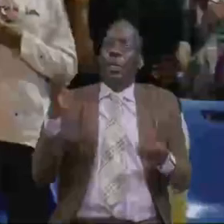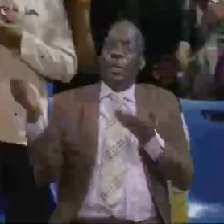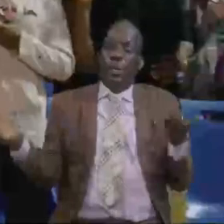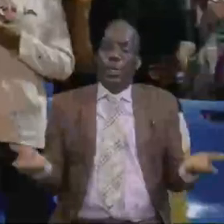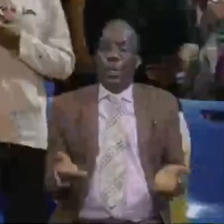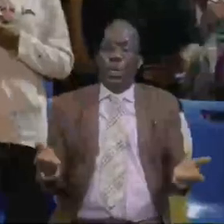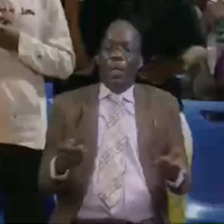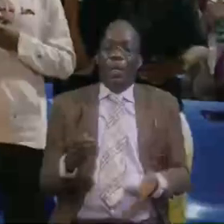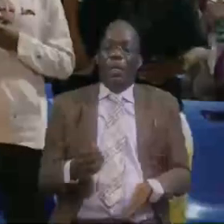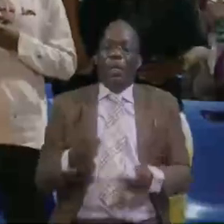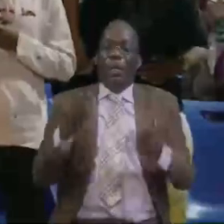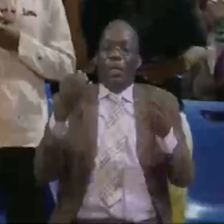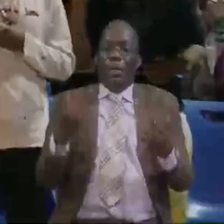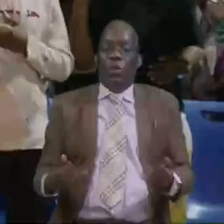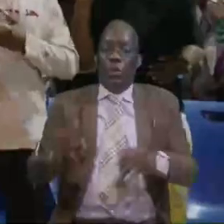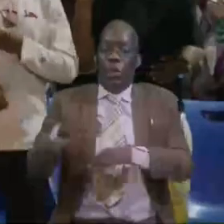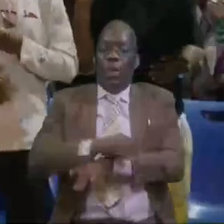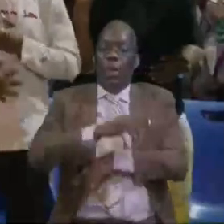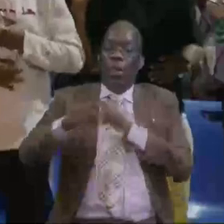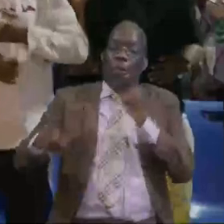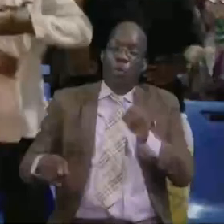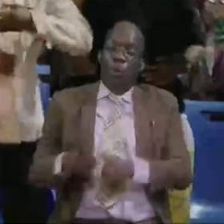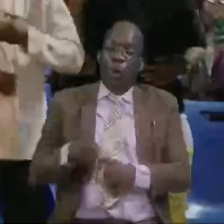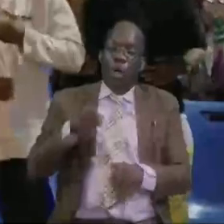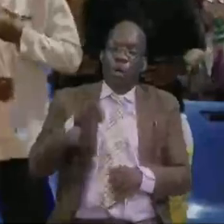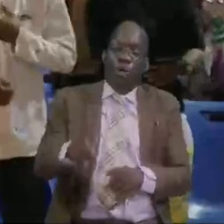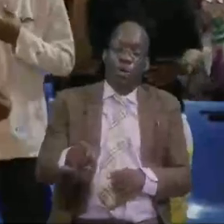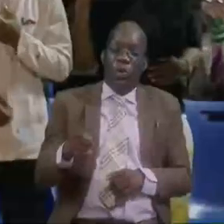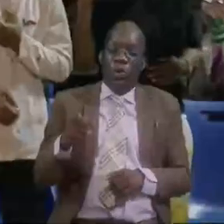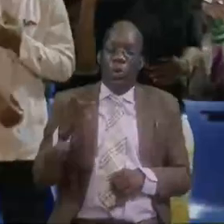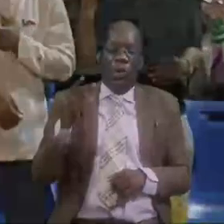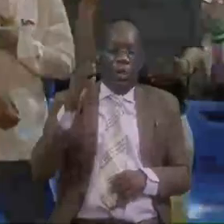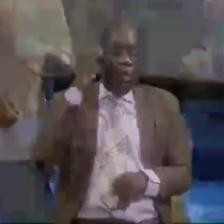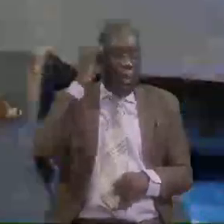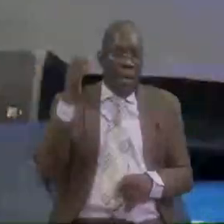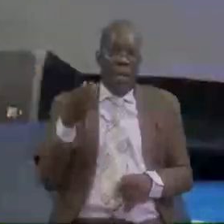soir. Et quand tu entends le dernier Amen,